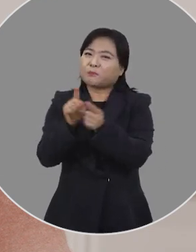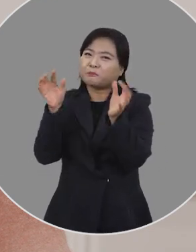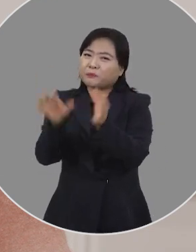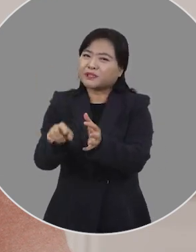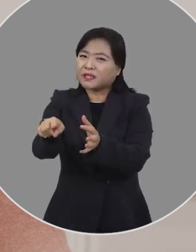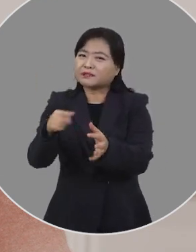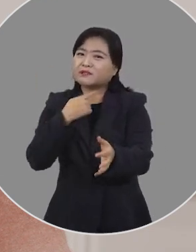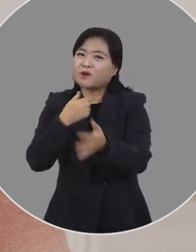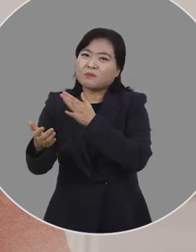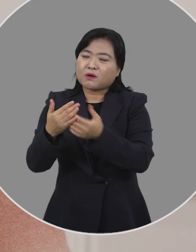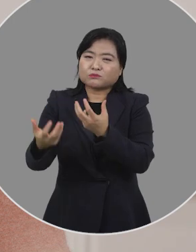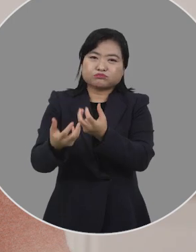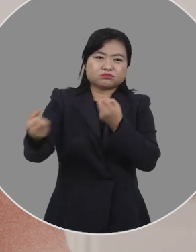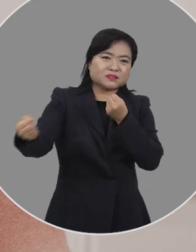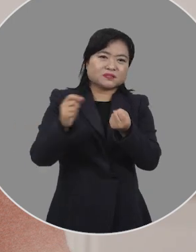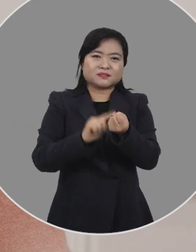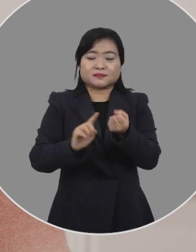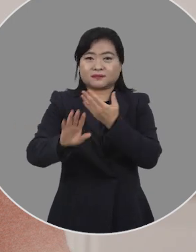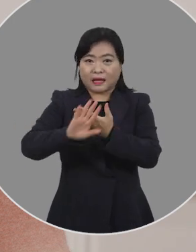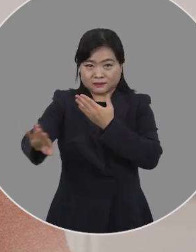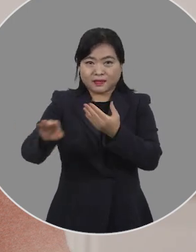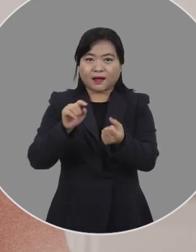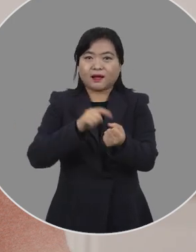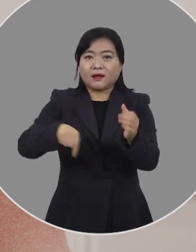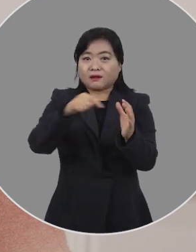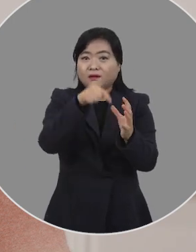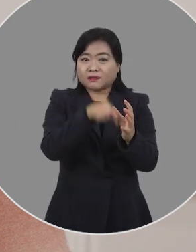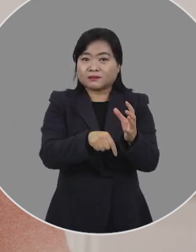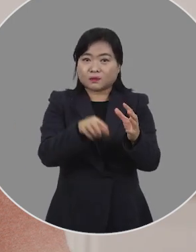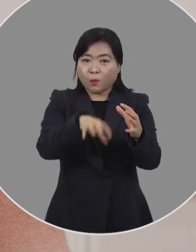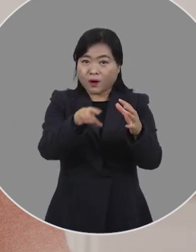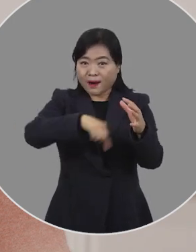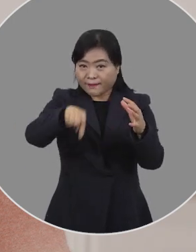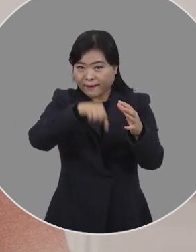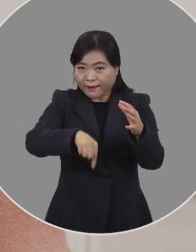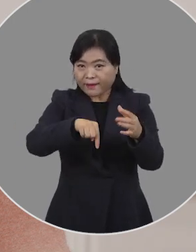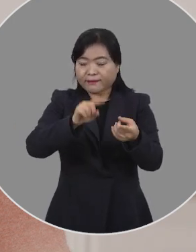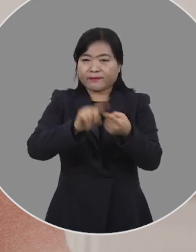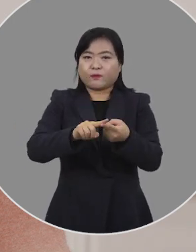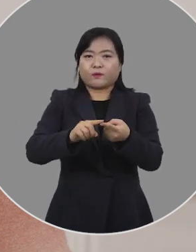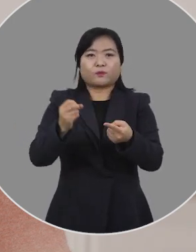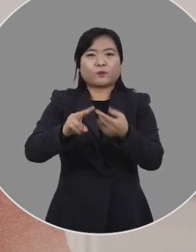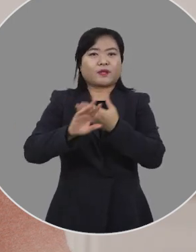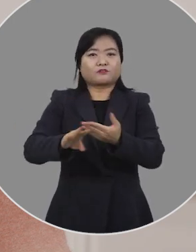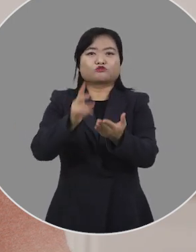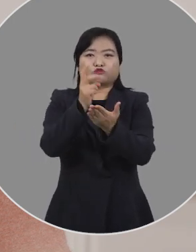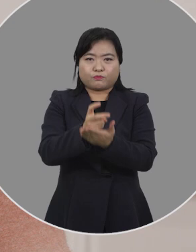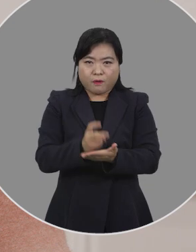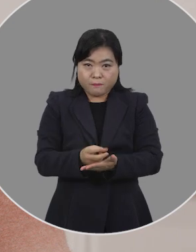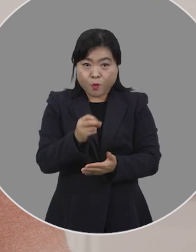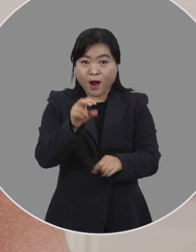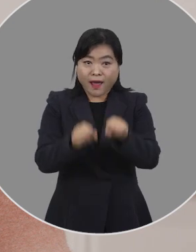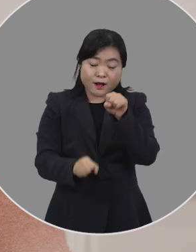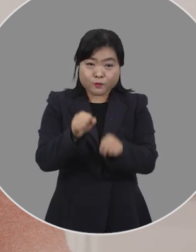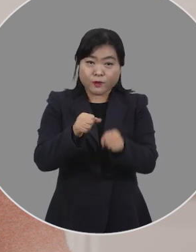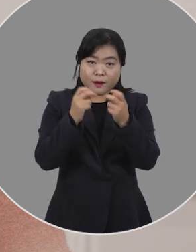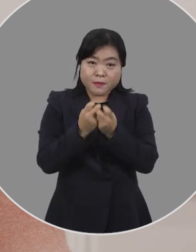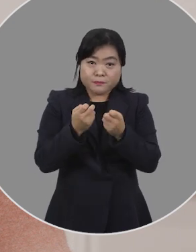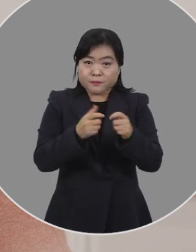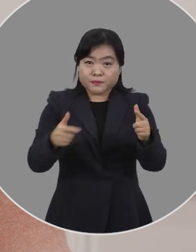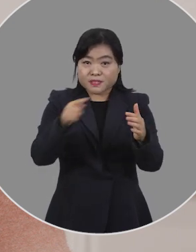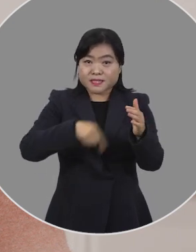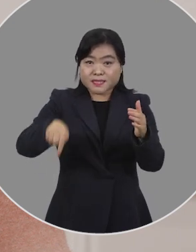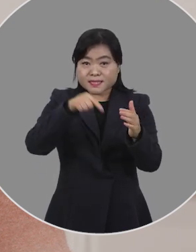우리가 경험하는 것들하고 분리해서 보고 사실 거기에는 그 공간 나름의 또 다른 어떤 규범이라든가 행동 양식